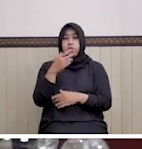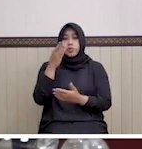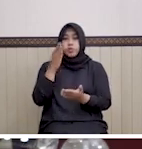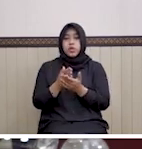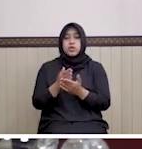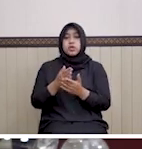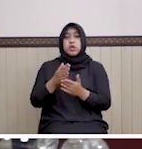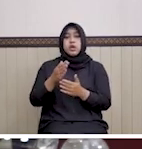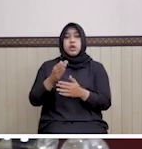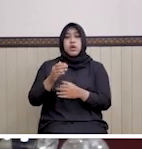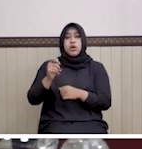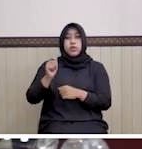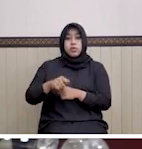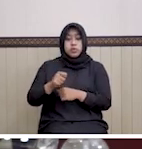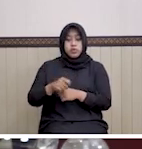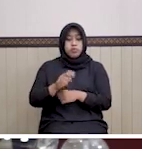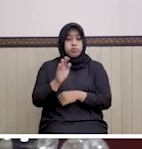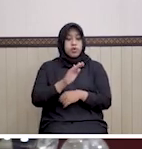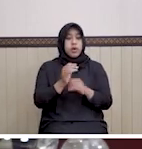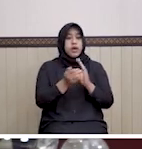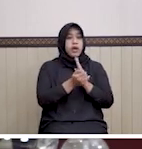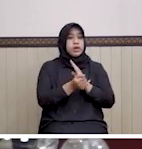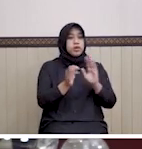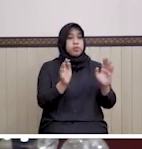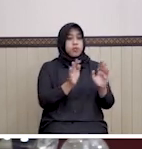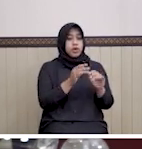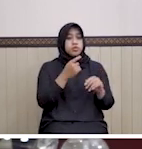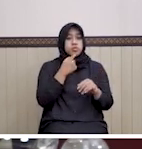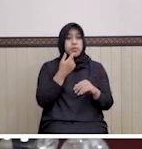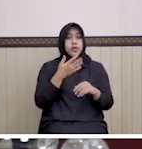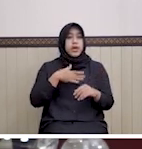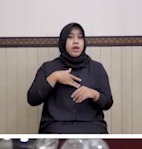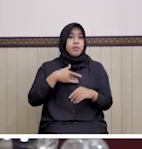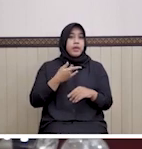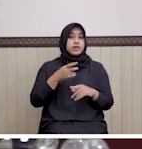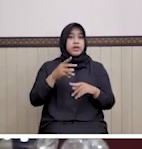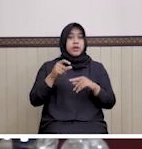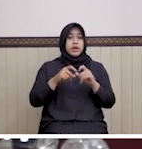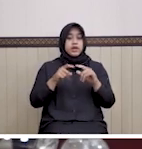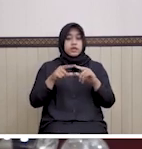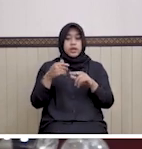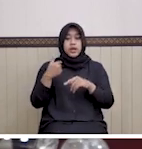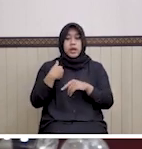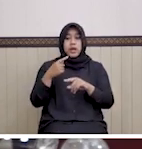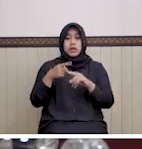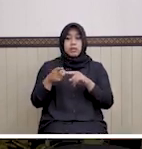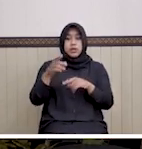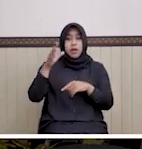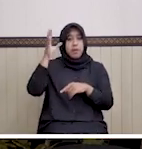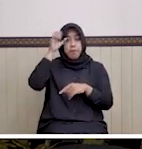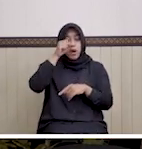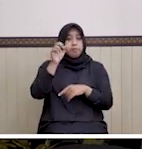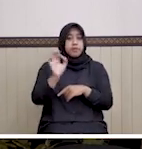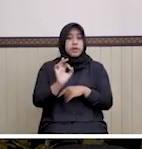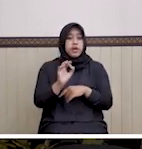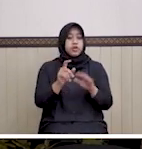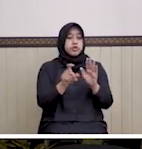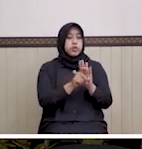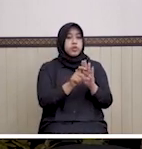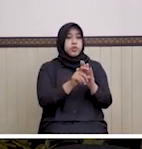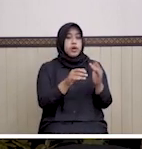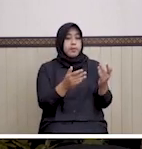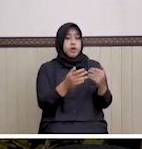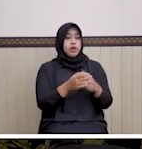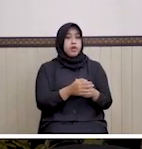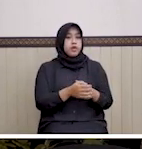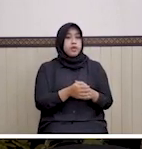penegak hukum penegak hukum kan bukan ahlinya hanya rasanya yang ada tapi kita tidak paham Hai Contohnya